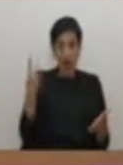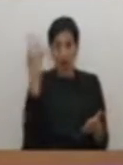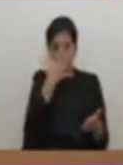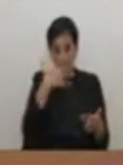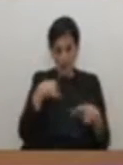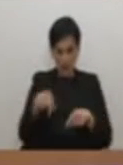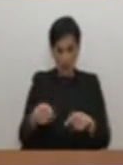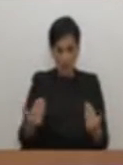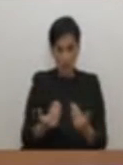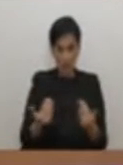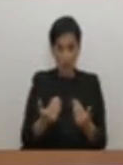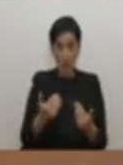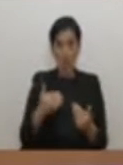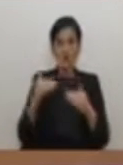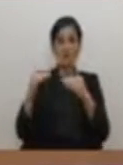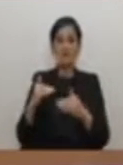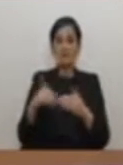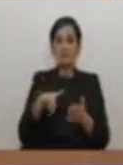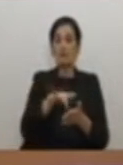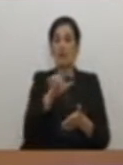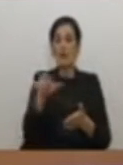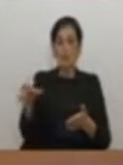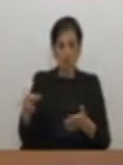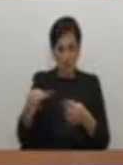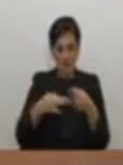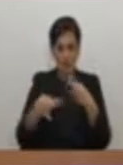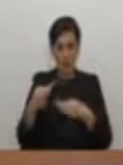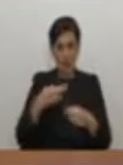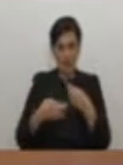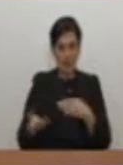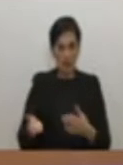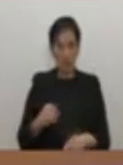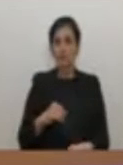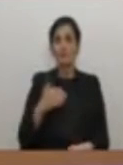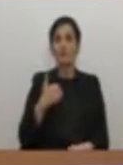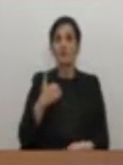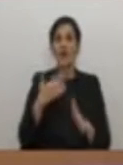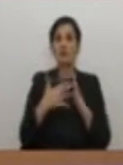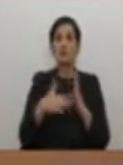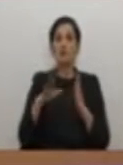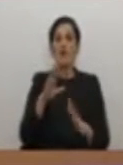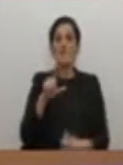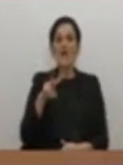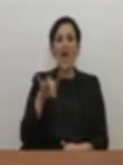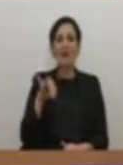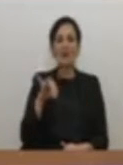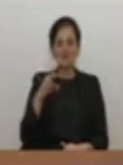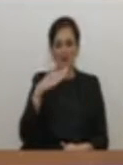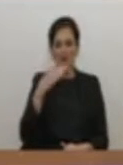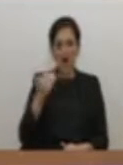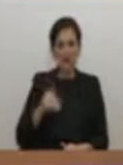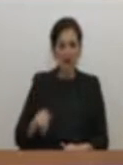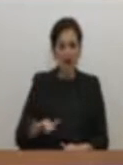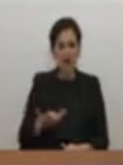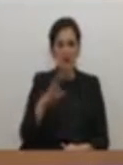ცხოვრობთ? გვეუბნება დაბა ხულოში მცხოვრები ჩვენი თანამოქალაქი. ჩვენ სოფელს ძველი წყლის არხები ჰქონდა.